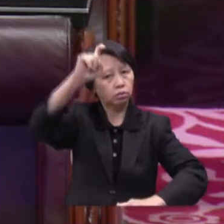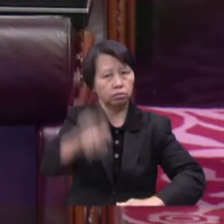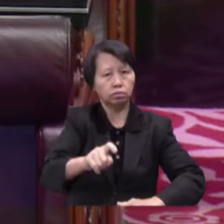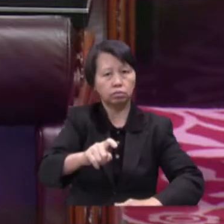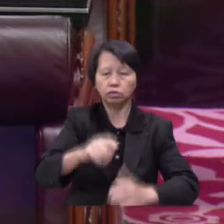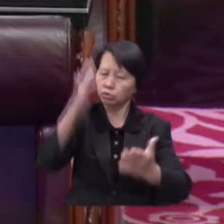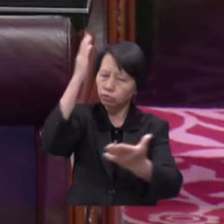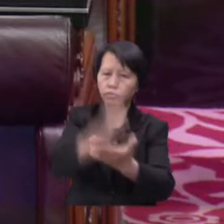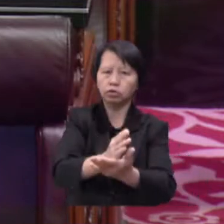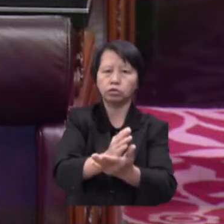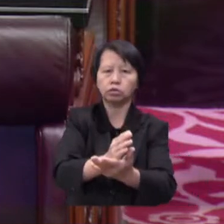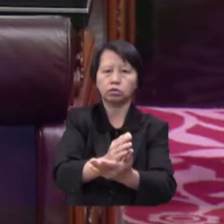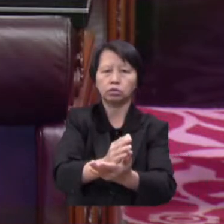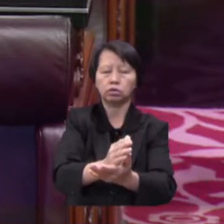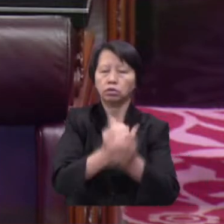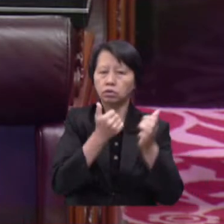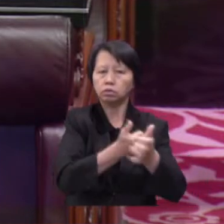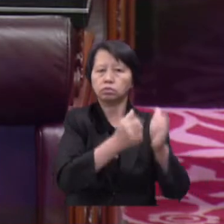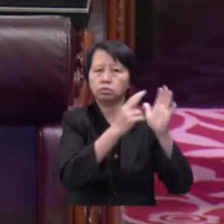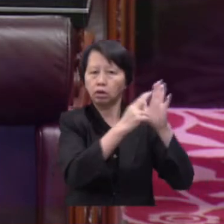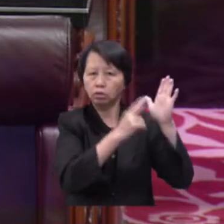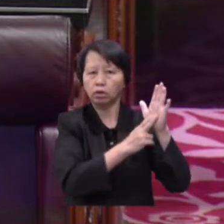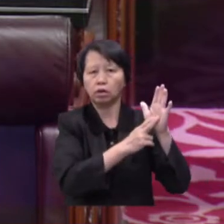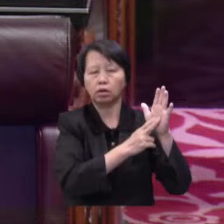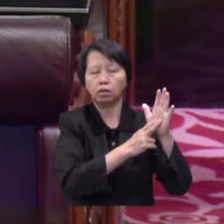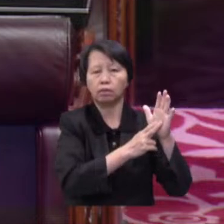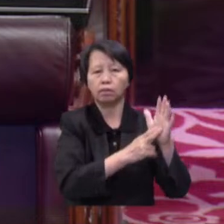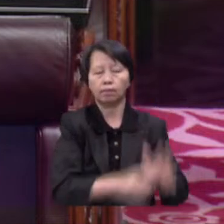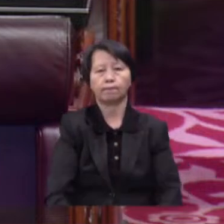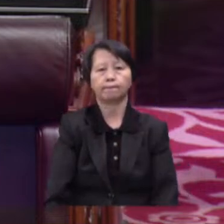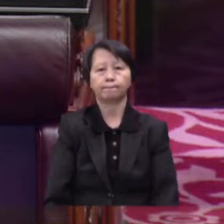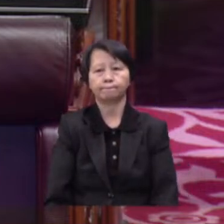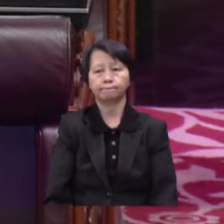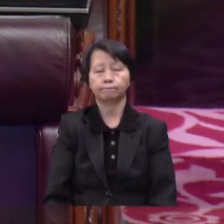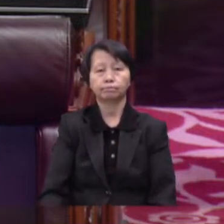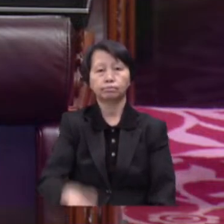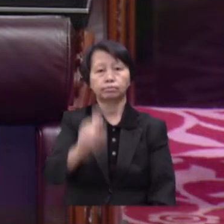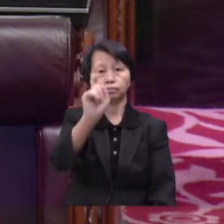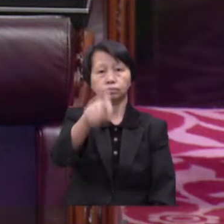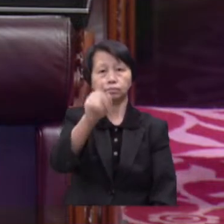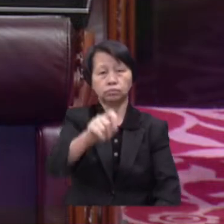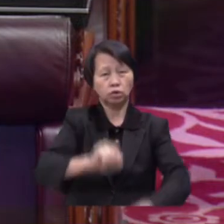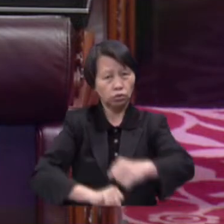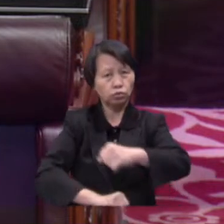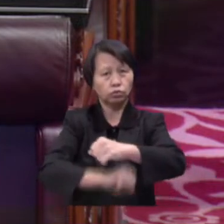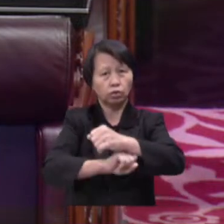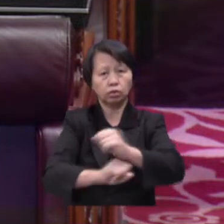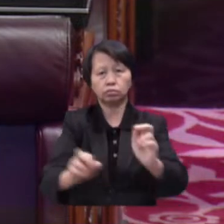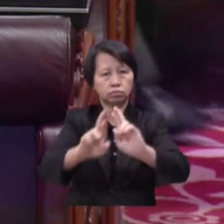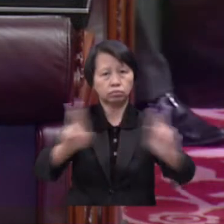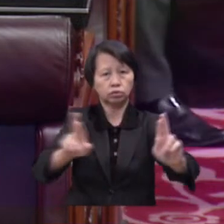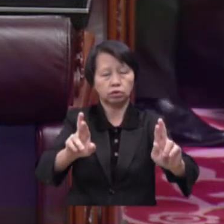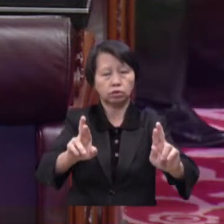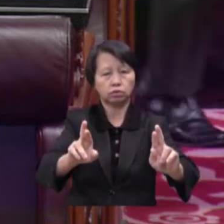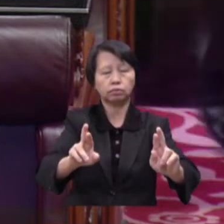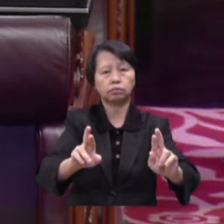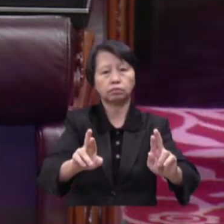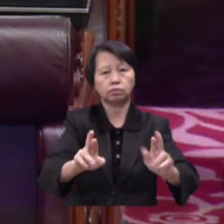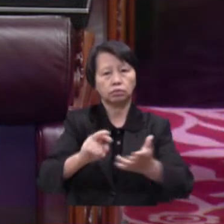notahkan menurut si perundangan dia perlu didukung dengan penyediaan rangkaian